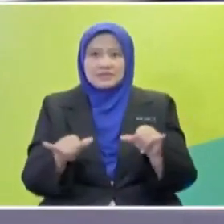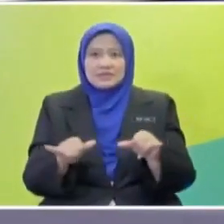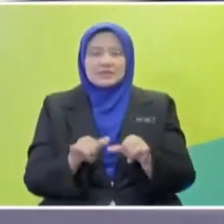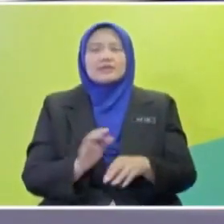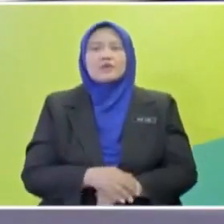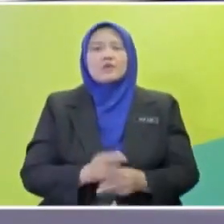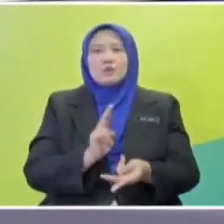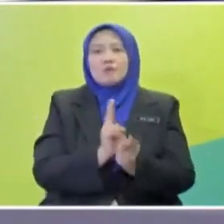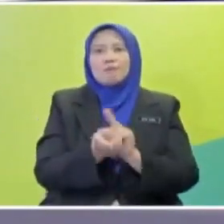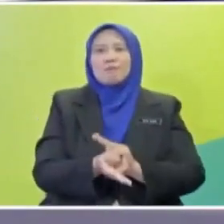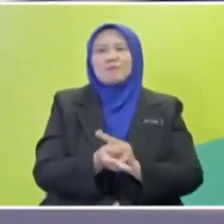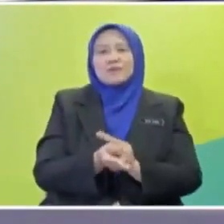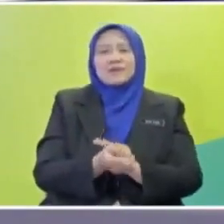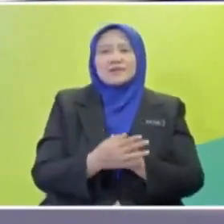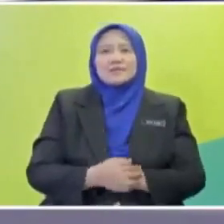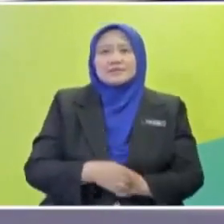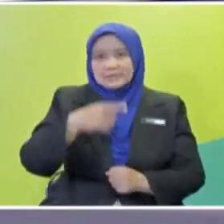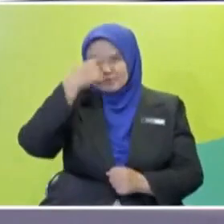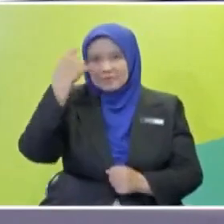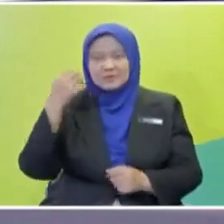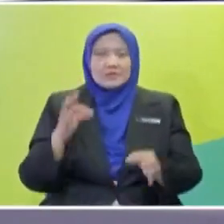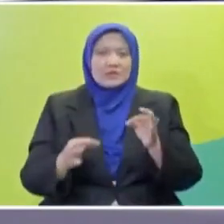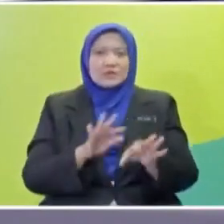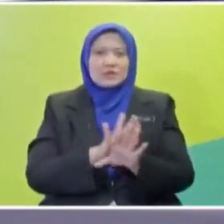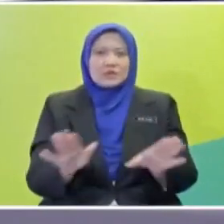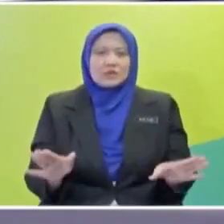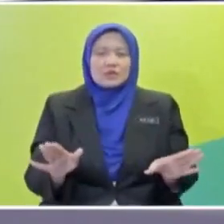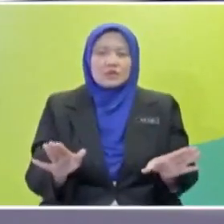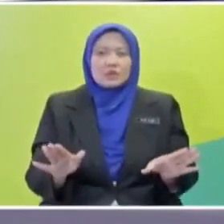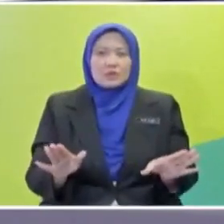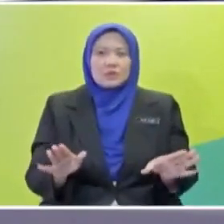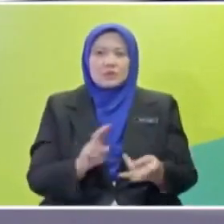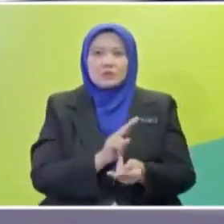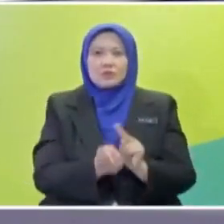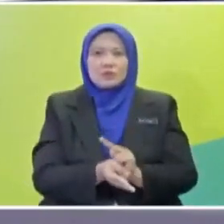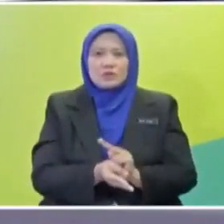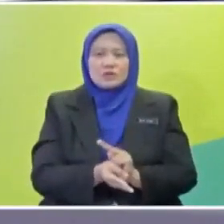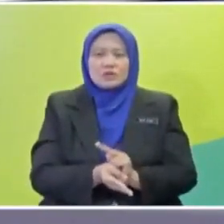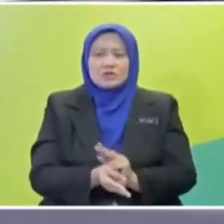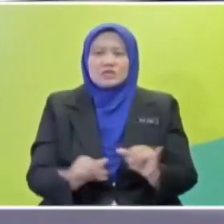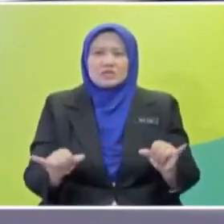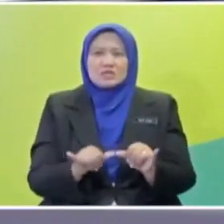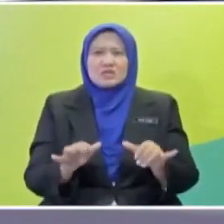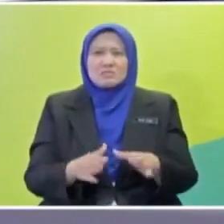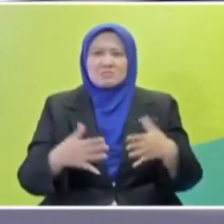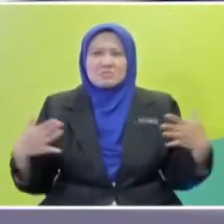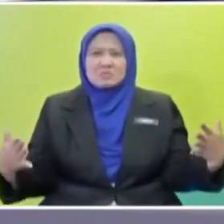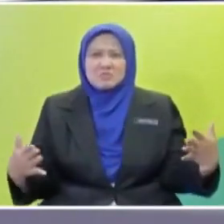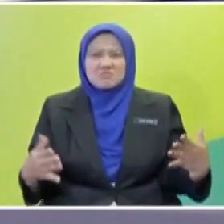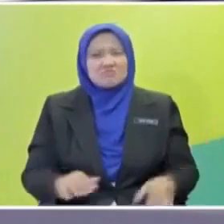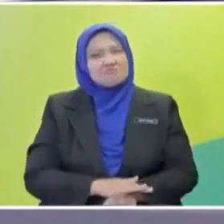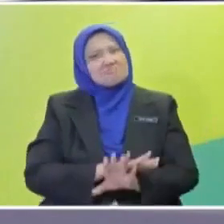ubah lah. Sebab kalau tak, nanti saiz terlalu besar, okey, tak sesuai lah dengan peralatan